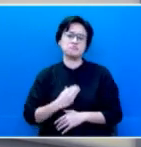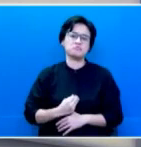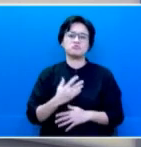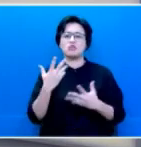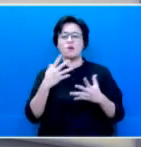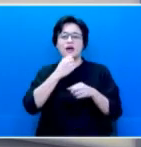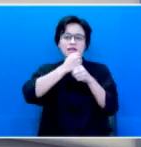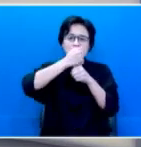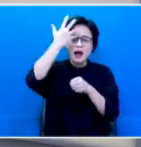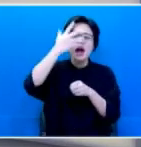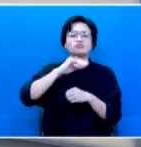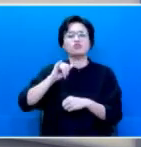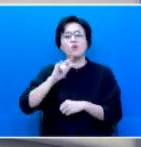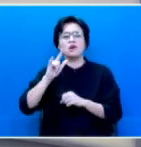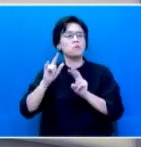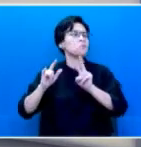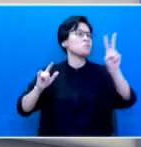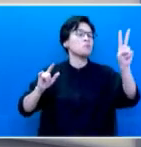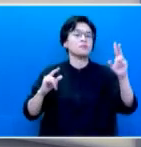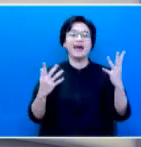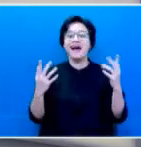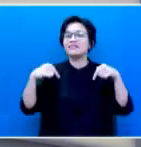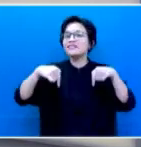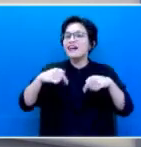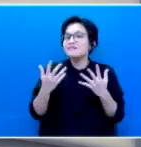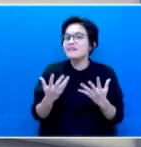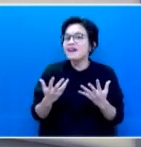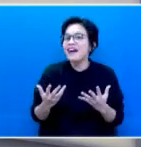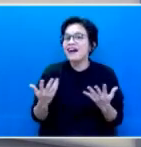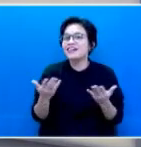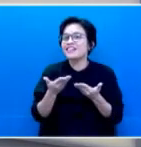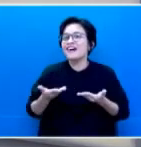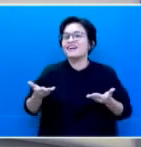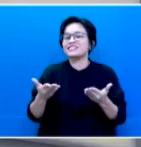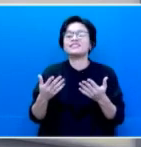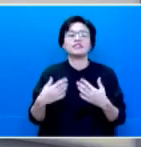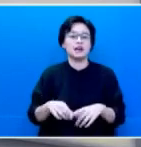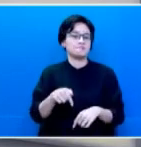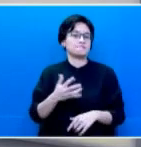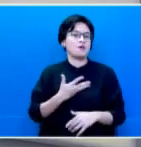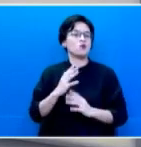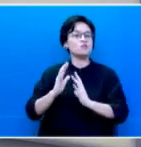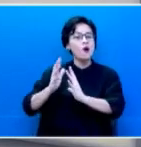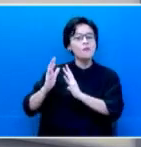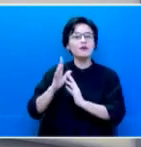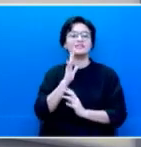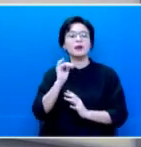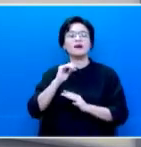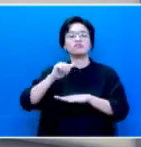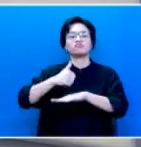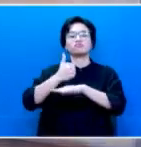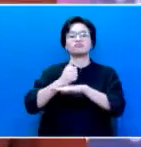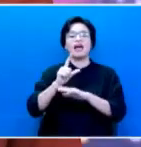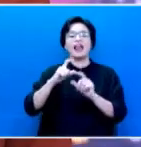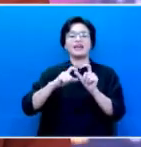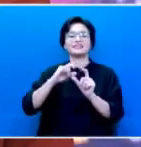Seperti apa dampak pencalonan Gibran pada hubungan antara PDIP dan Joko Widodo kita akan bahas bersama direktur ek ekutif LSI Jayadi Hana